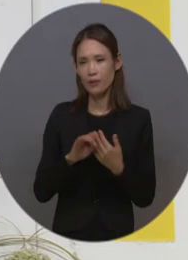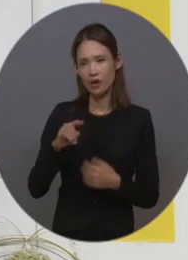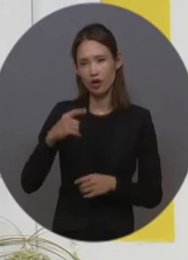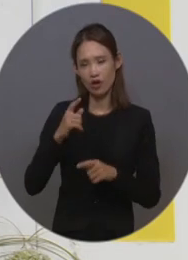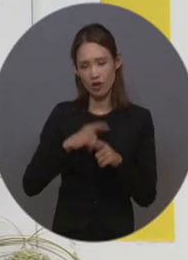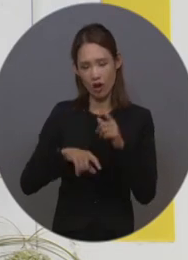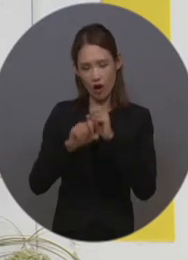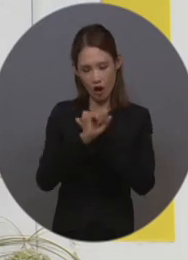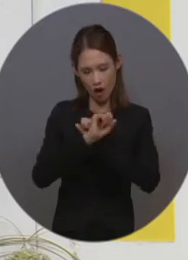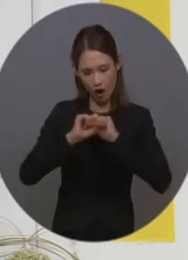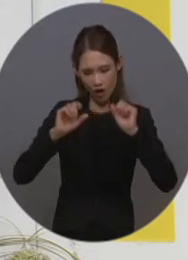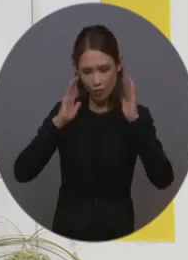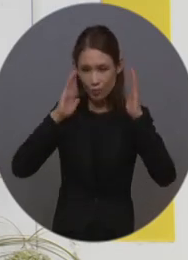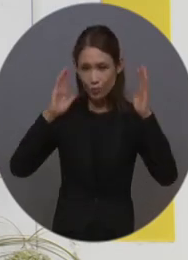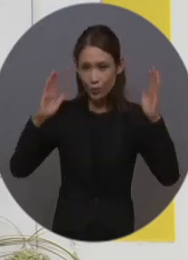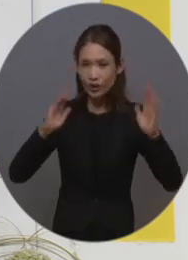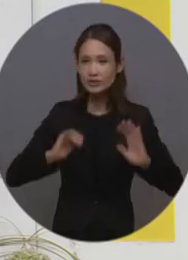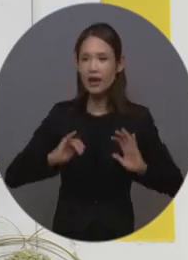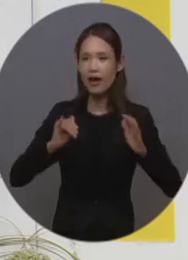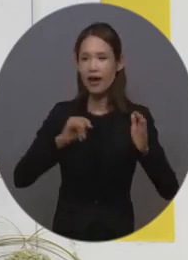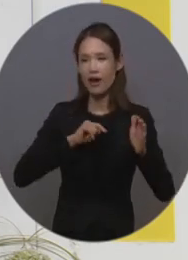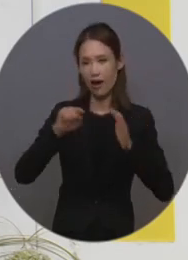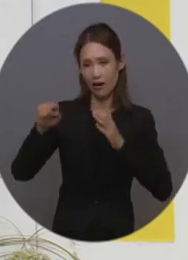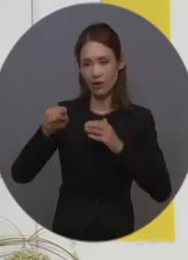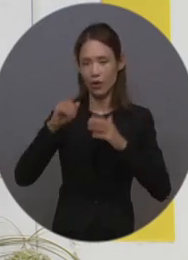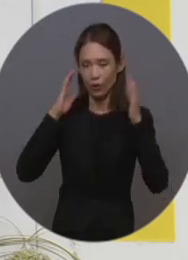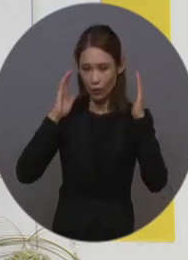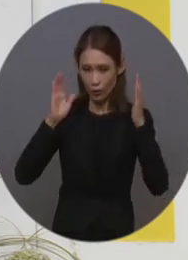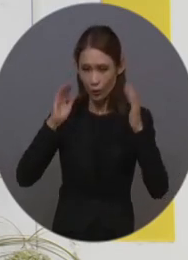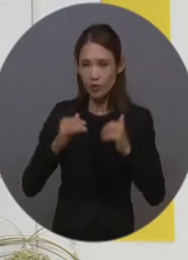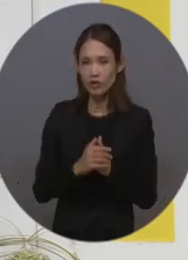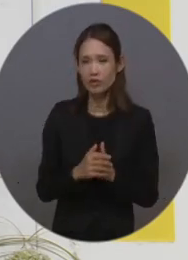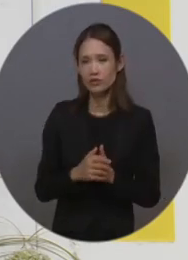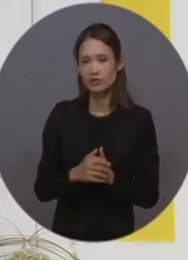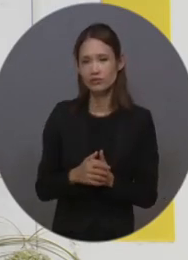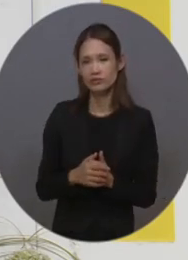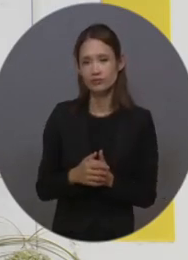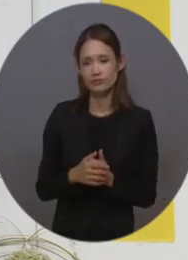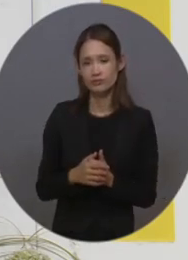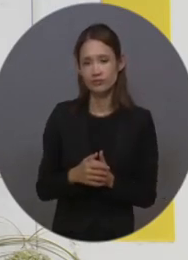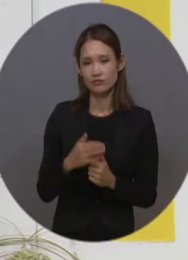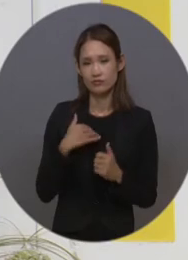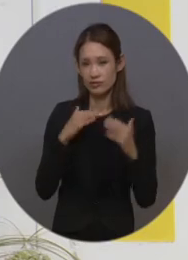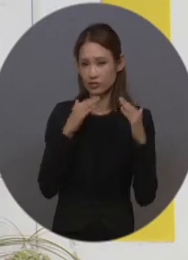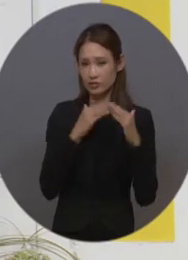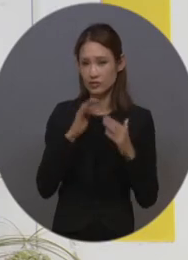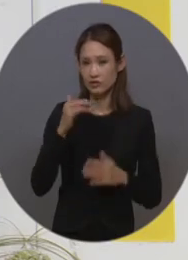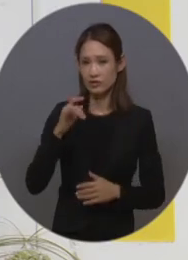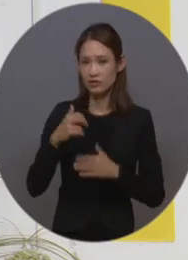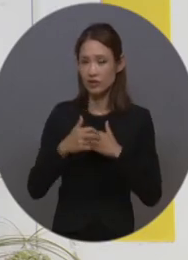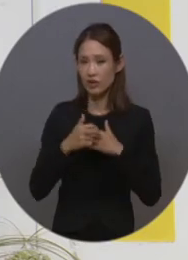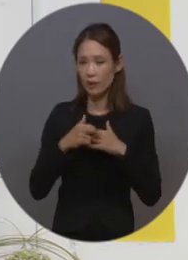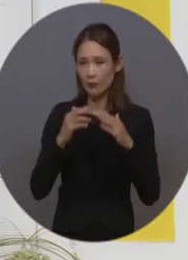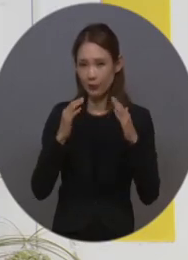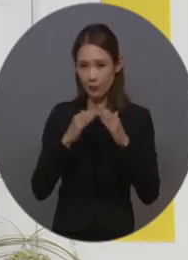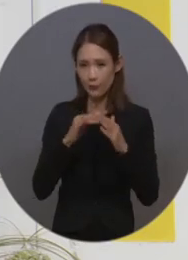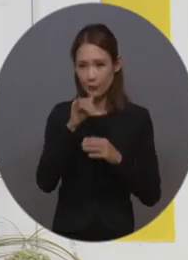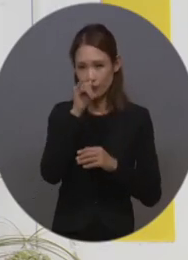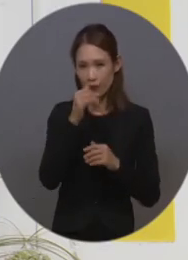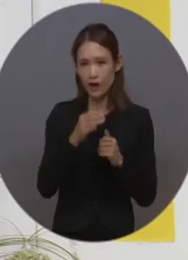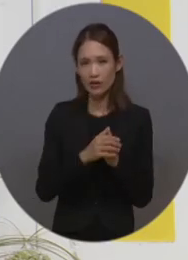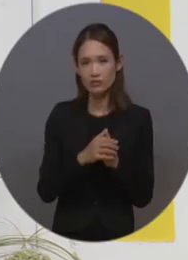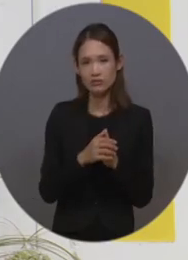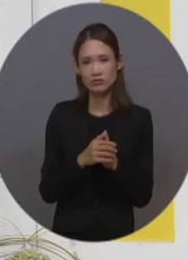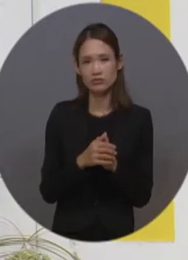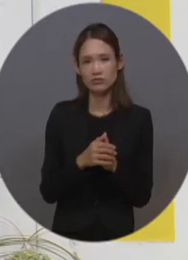세계 나가서 공부를 하자. 공부를 하는데 뭐 그 당시 저희 집이 뭐 내과 병원은 했지만 그렇게